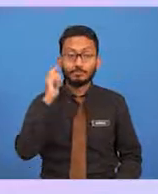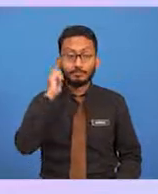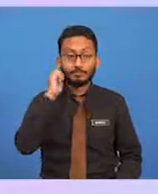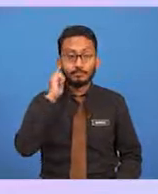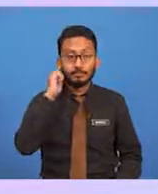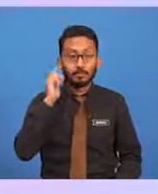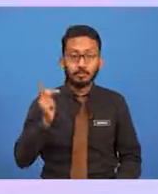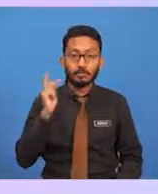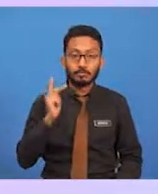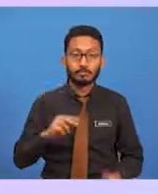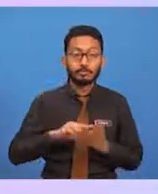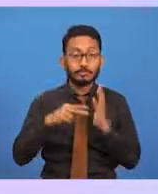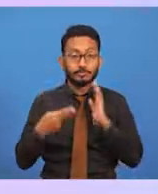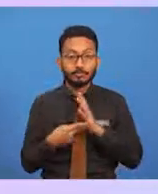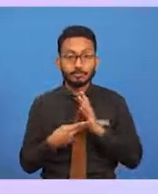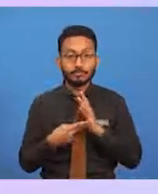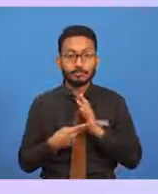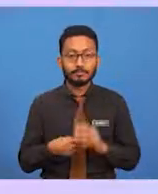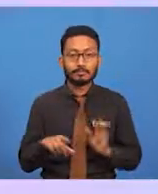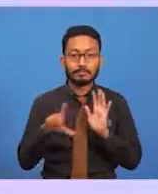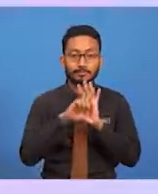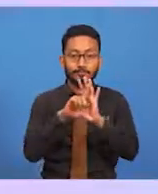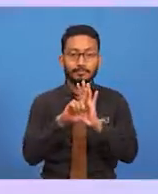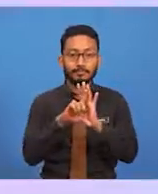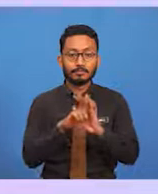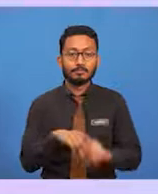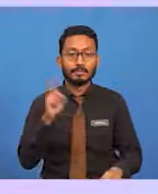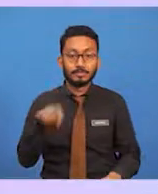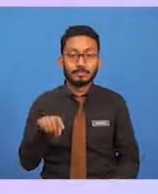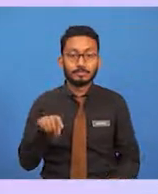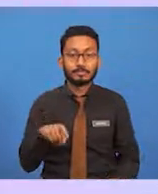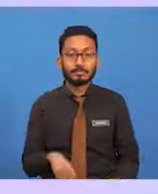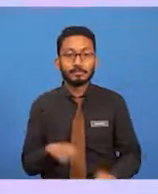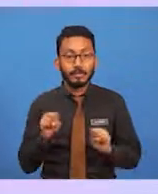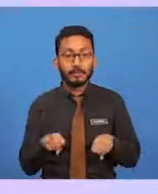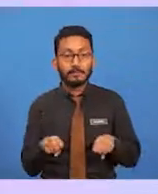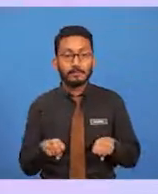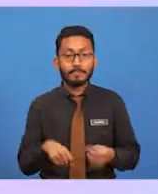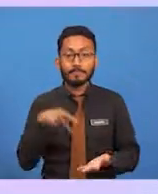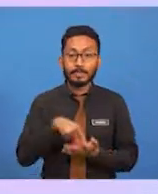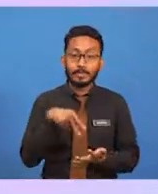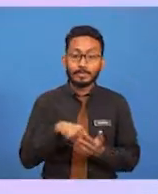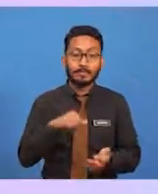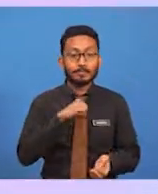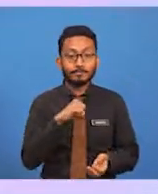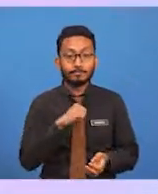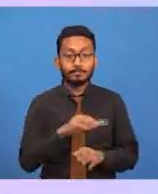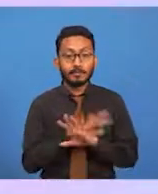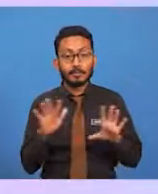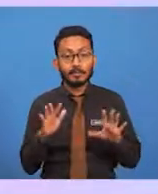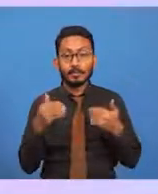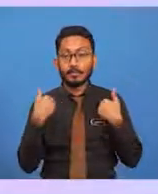Kekuatan di sini bermaksud logo tersebut mestilah boleh berdiri sendiri tanpa